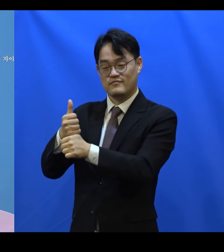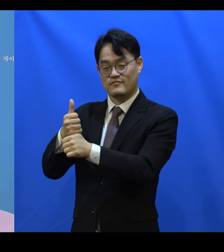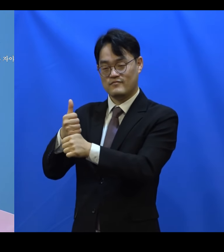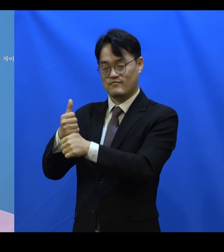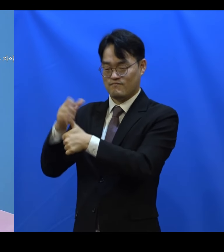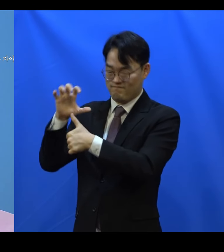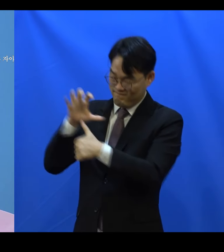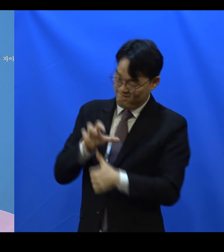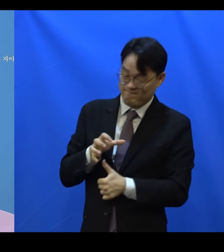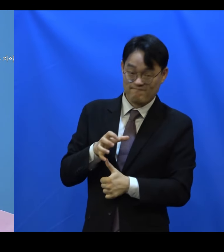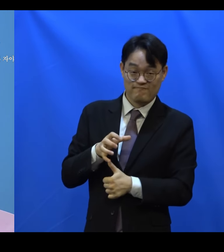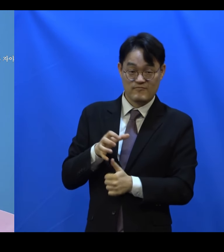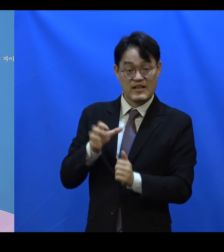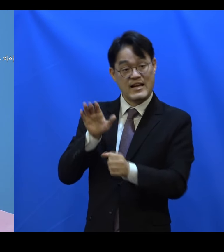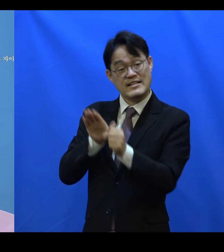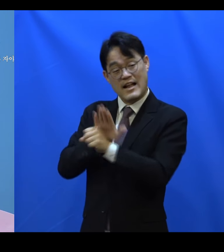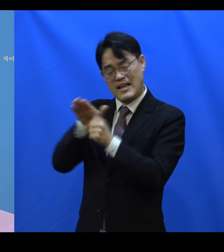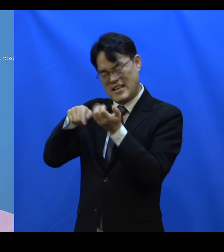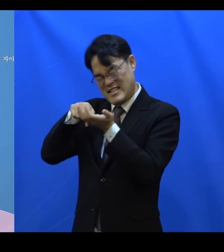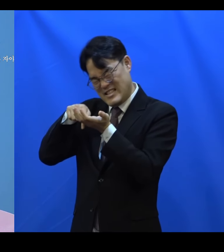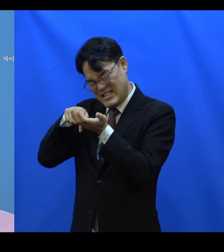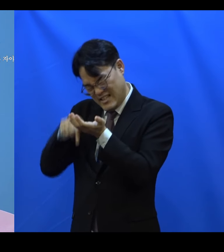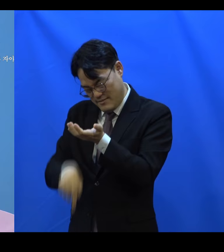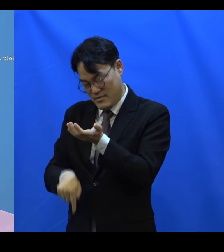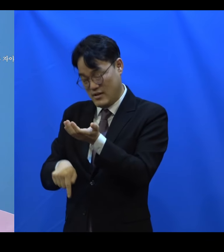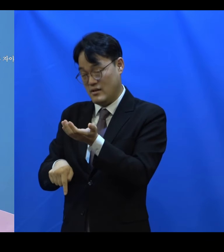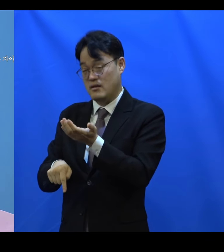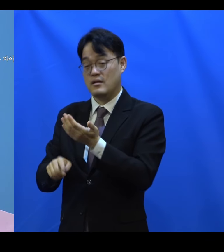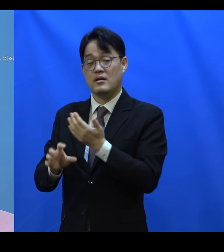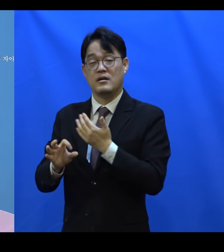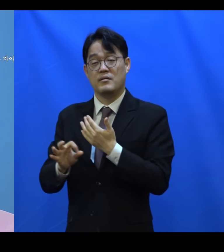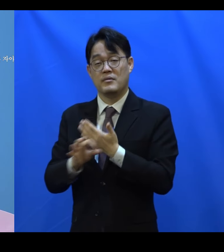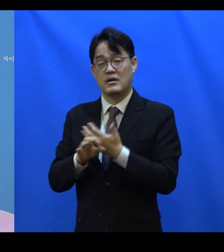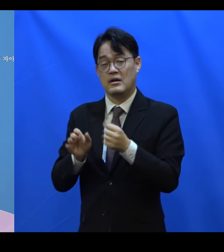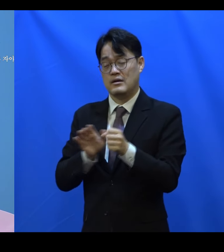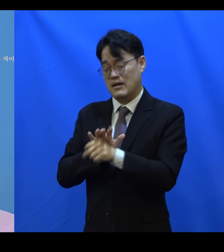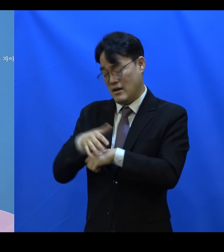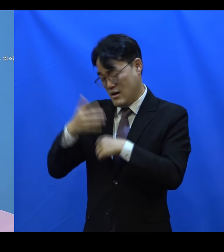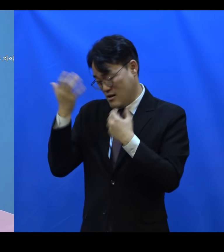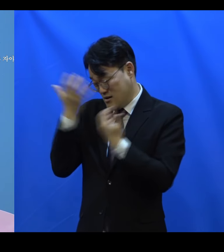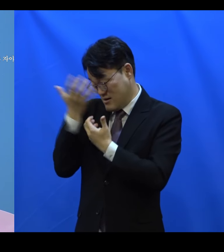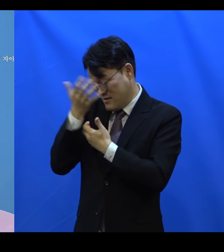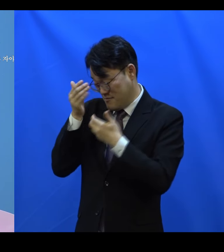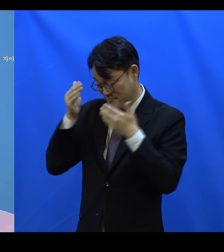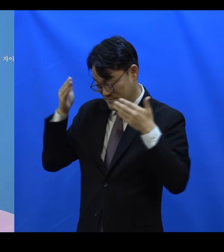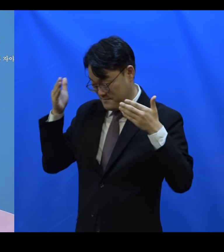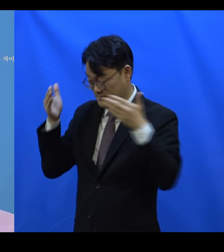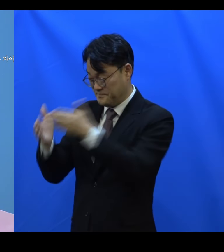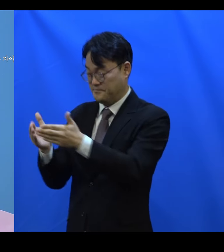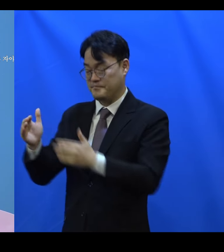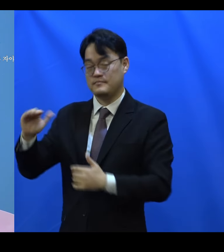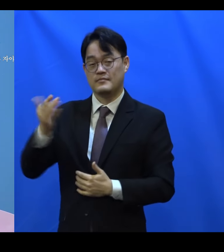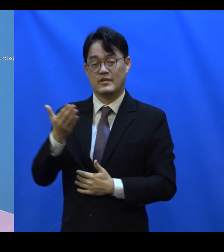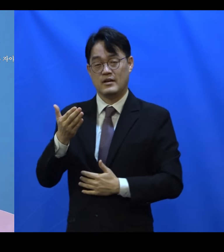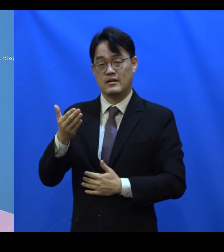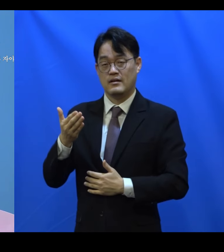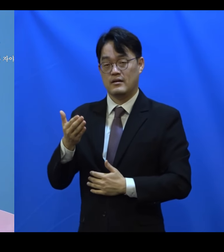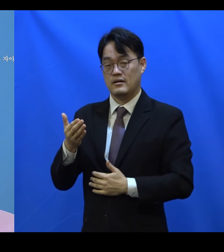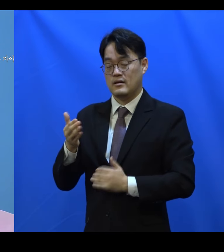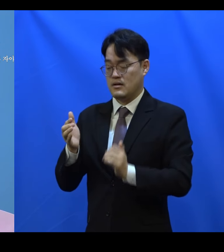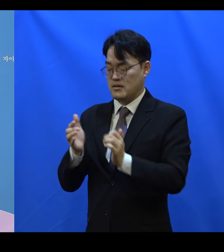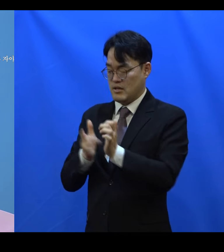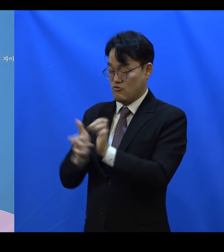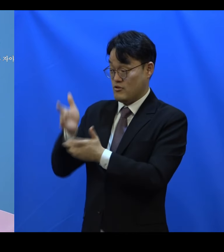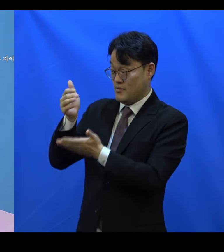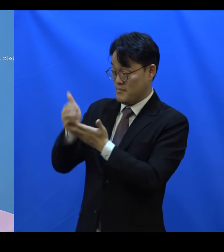그 사랑에 깊이 빠져 있을 때 난 아무것도 하지 못해요. 오직 그만 바라보는 거예요. 그분만 생각하고